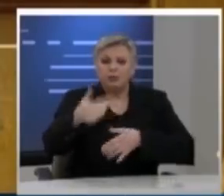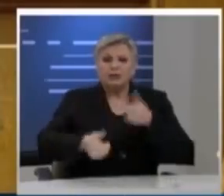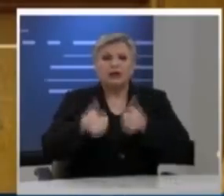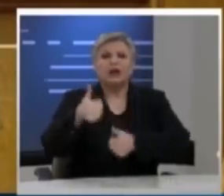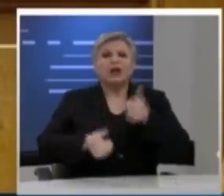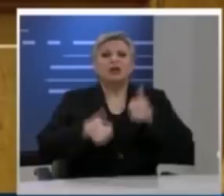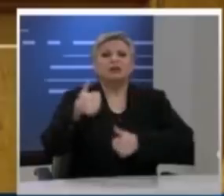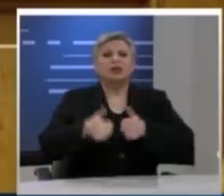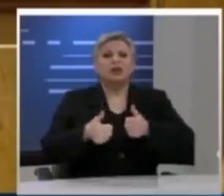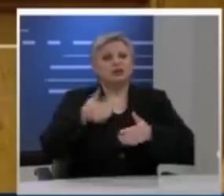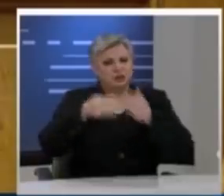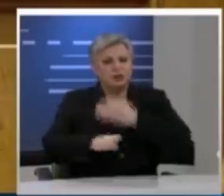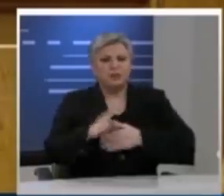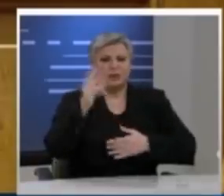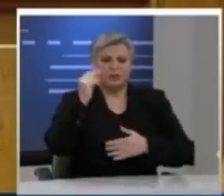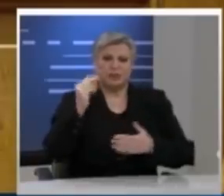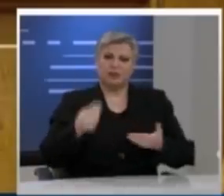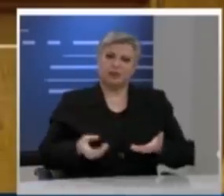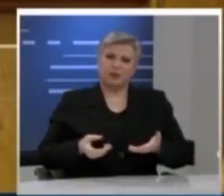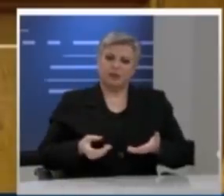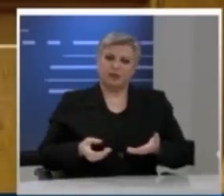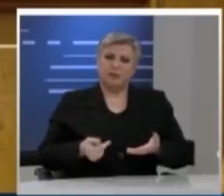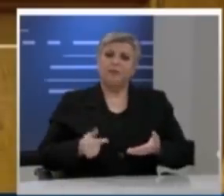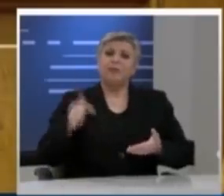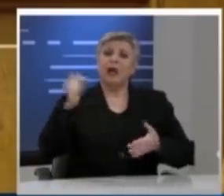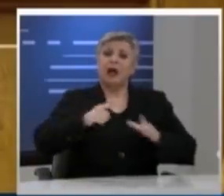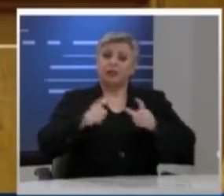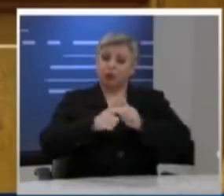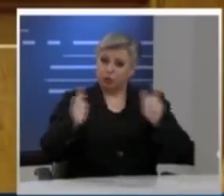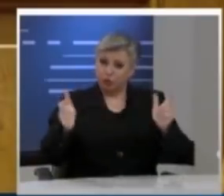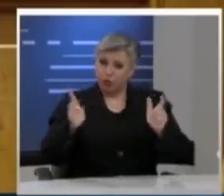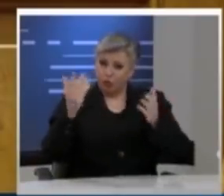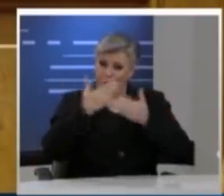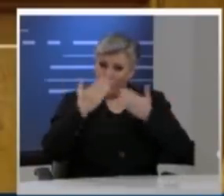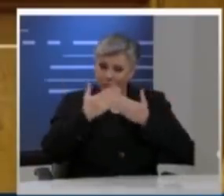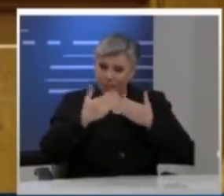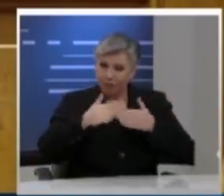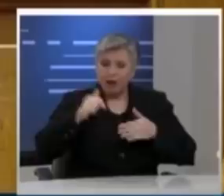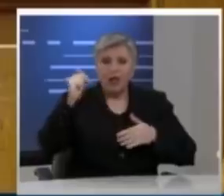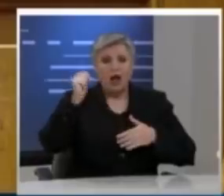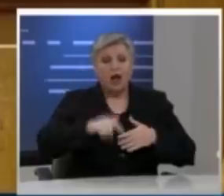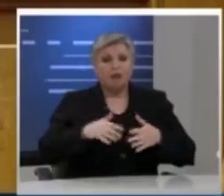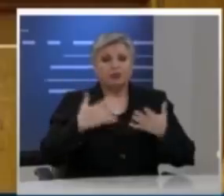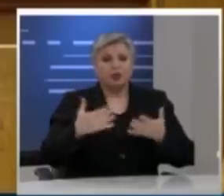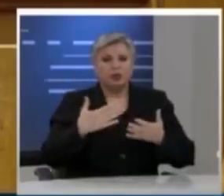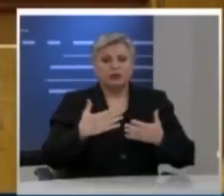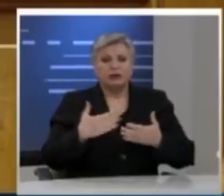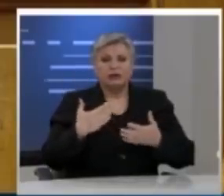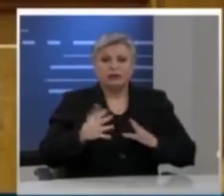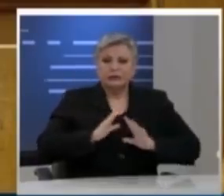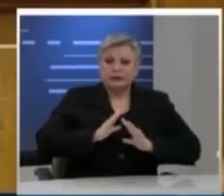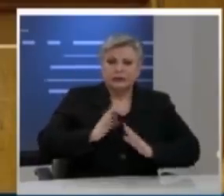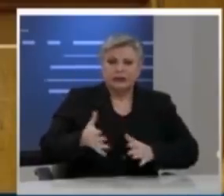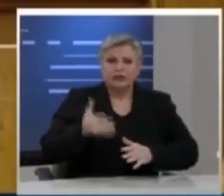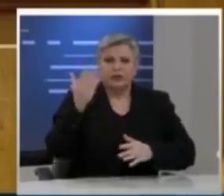και το ερώτημα παραμένει αυτό το σχολείο σταματά να είναι εξοντωτικό να είναι αποθετικό